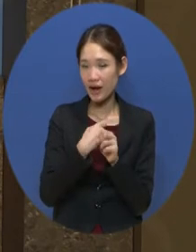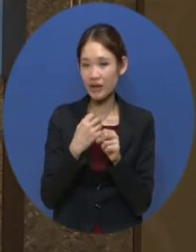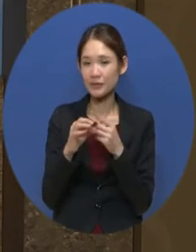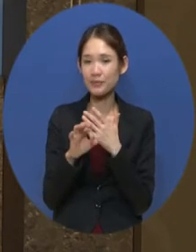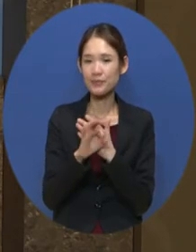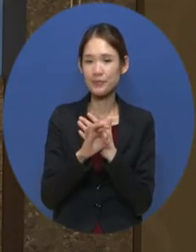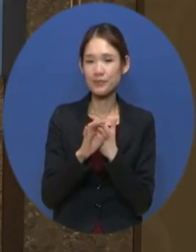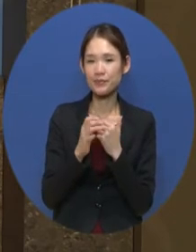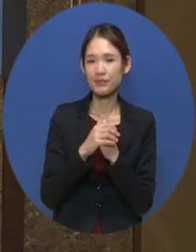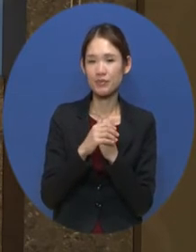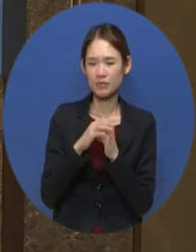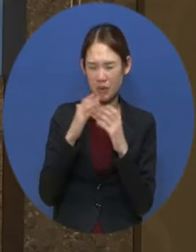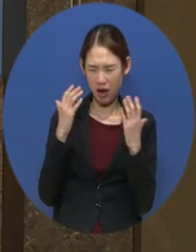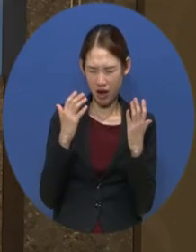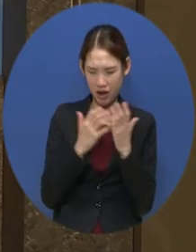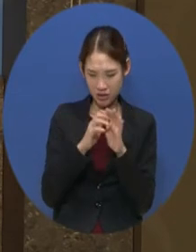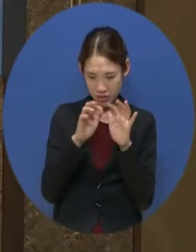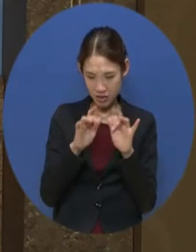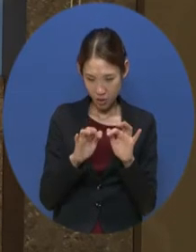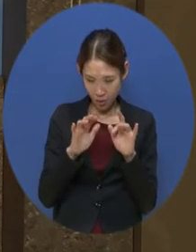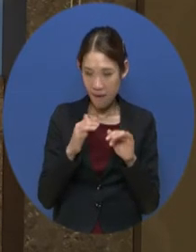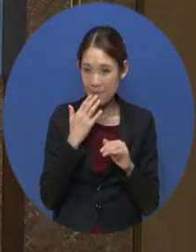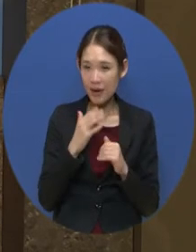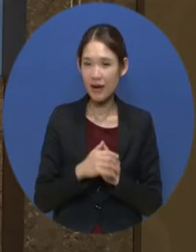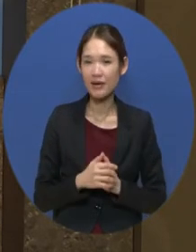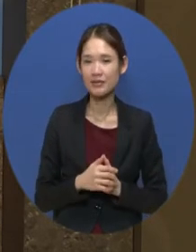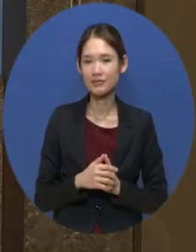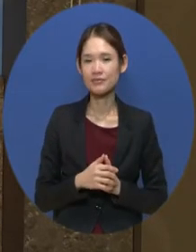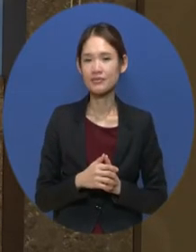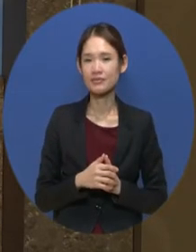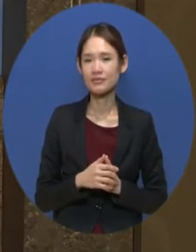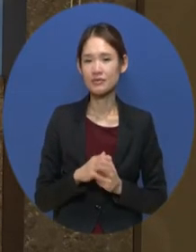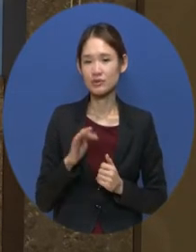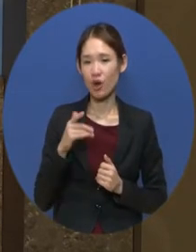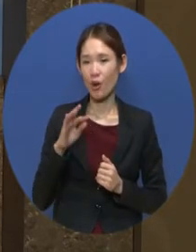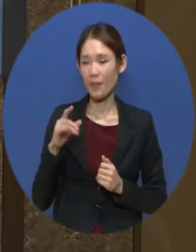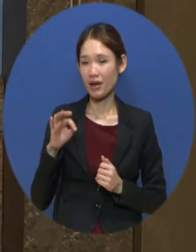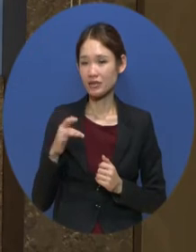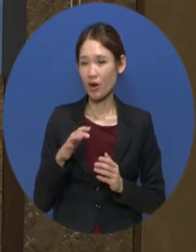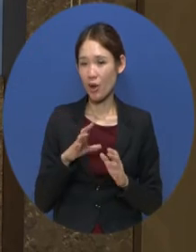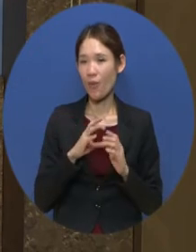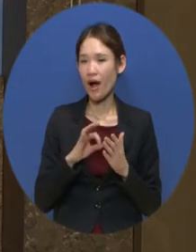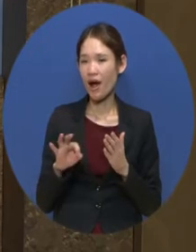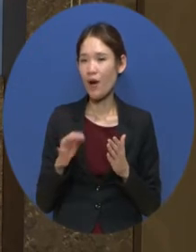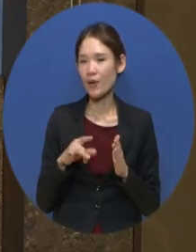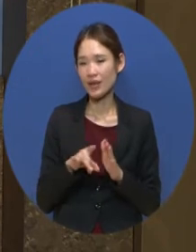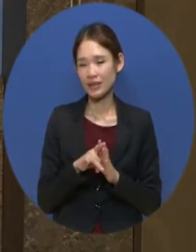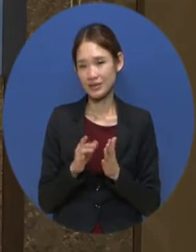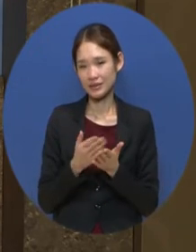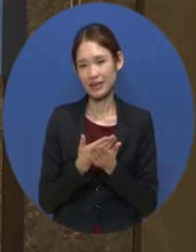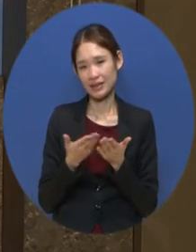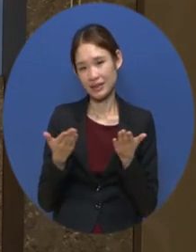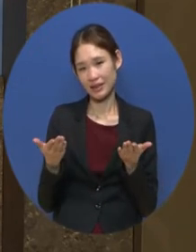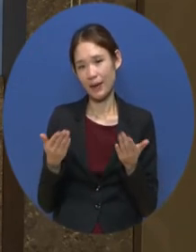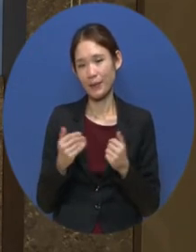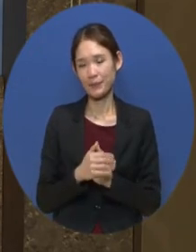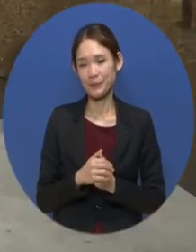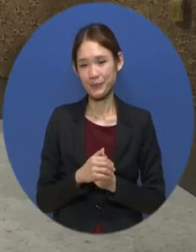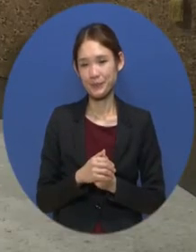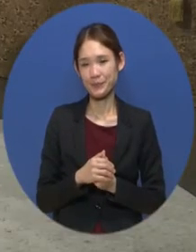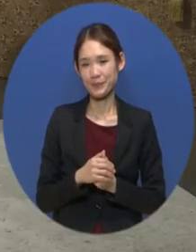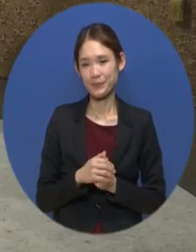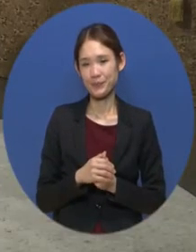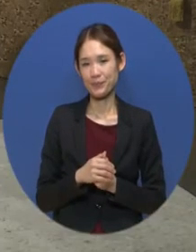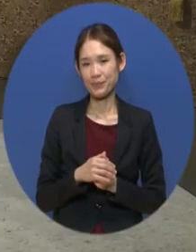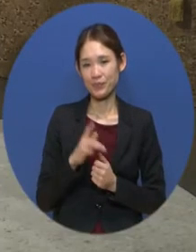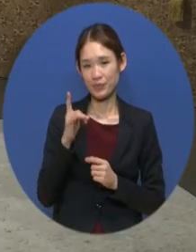의약품도 한꺼번에 조회가 가능하세요. 예, 그래서 처방전까지도 활용할 수 있도록 저희가 네. 제공하고 있고요. 네.